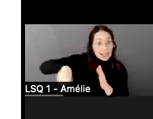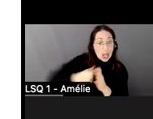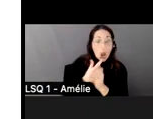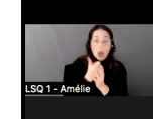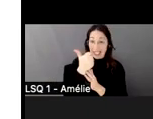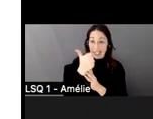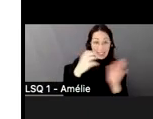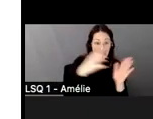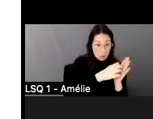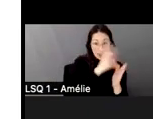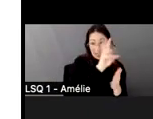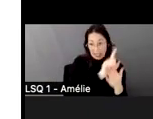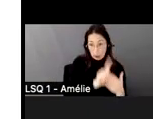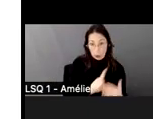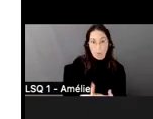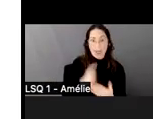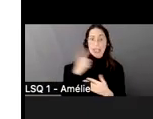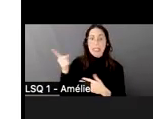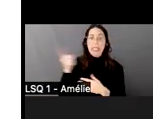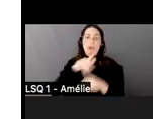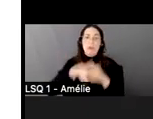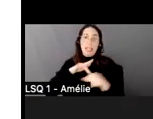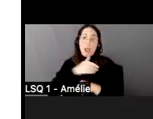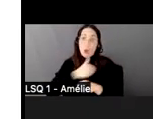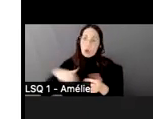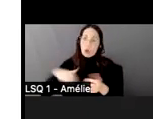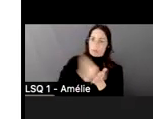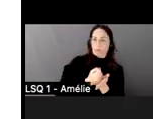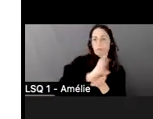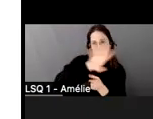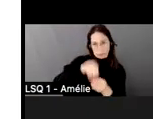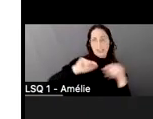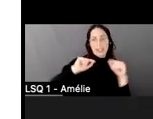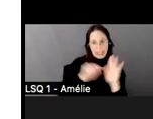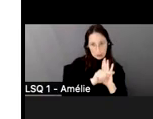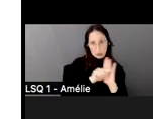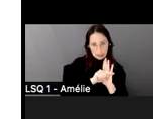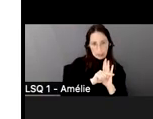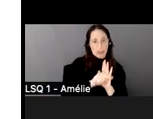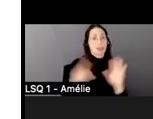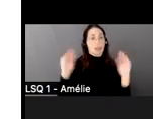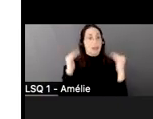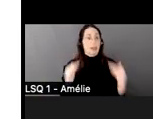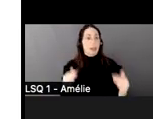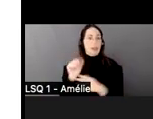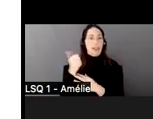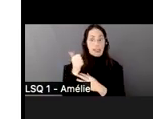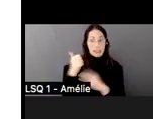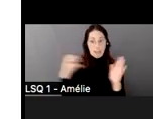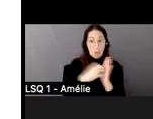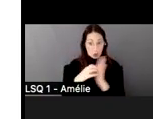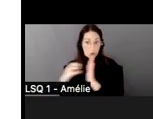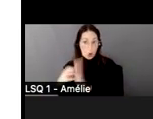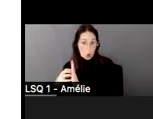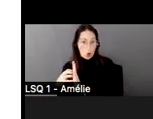sur 6 semaines, accrédité par l'Université de Toronto. Nous avons les 10 modules, nous